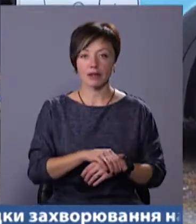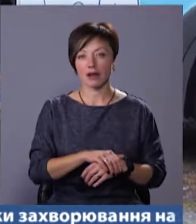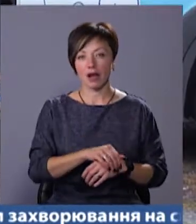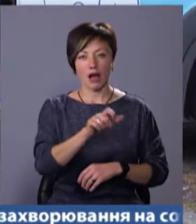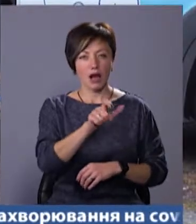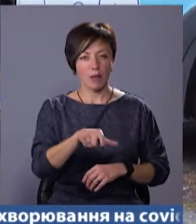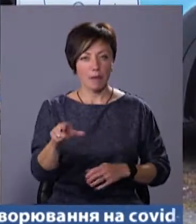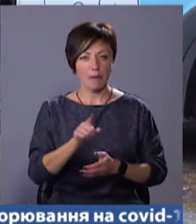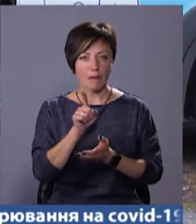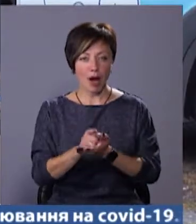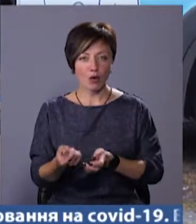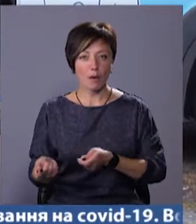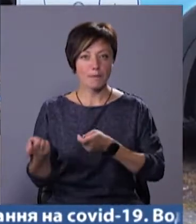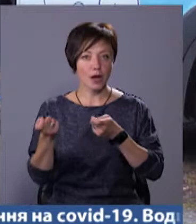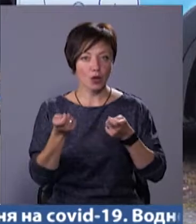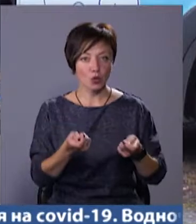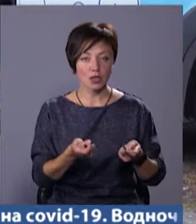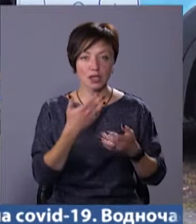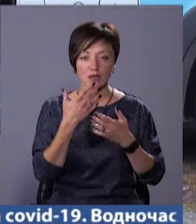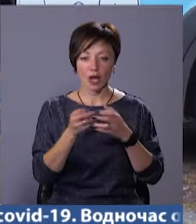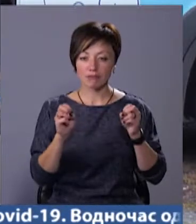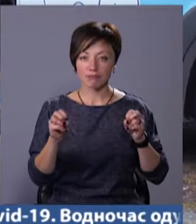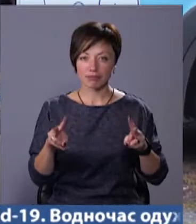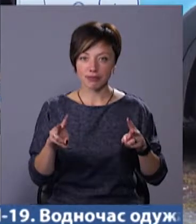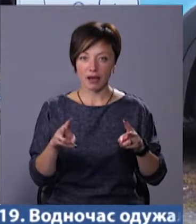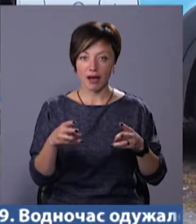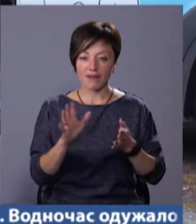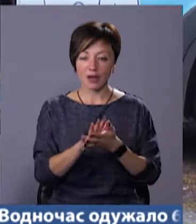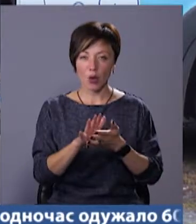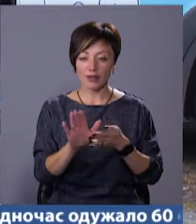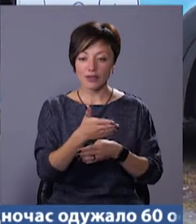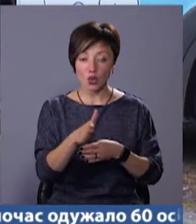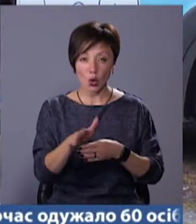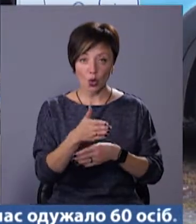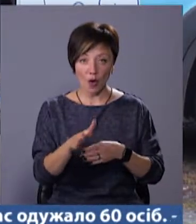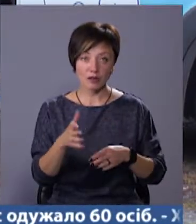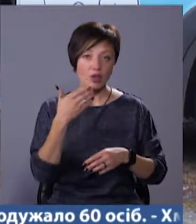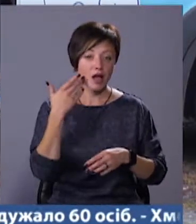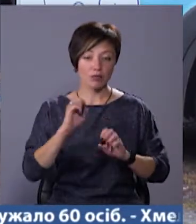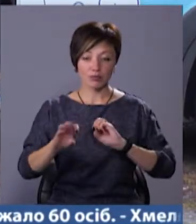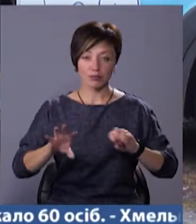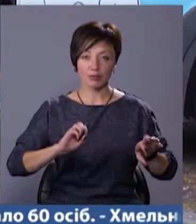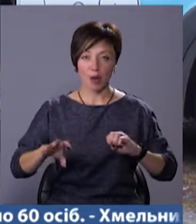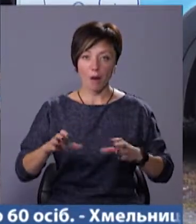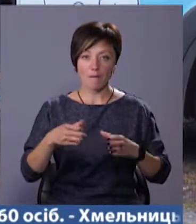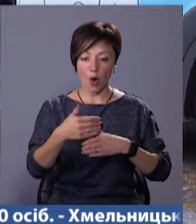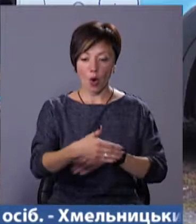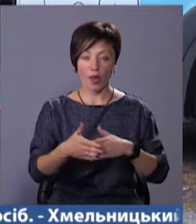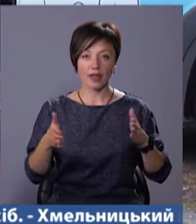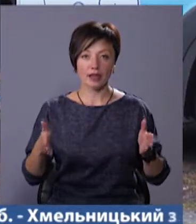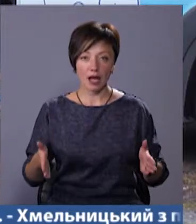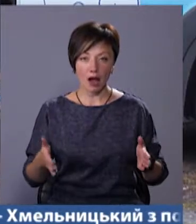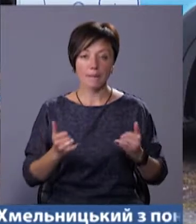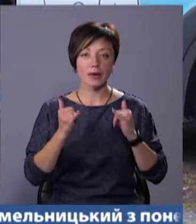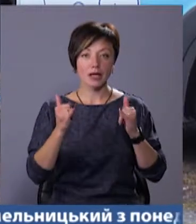мають приносити свої небезпечні відходи вже відсортовані для того, аби вже легше було це все розфасовувати по контейнерам і для